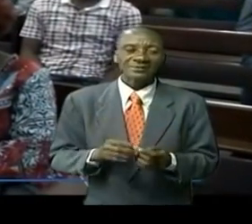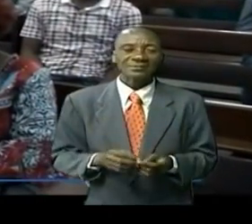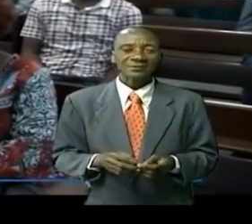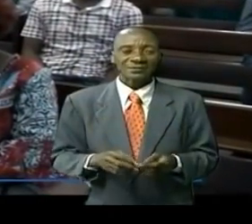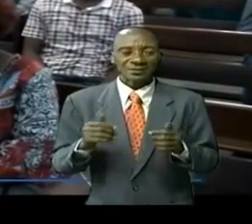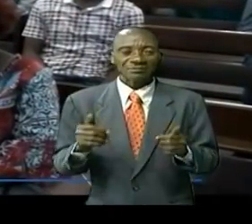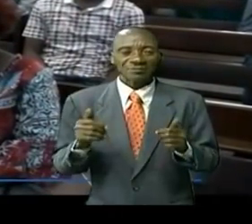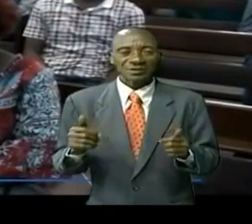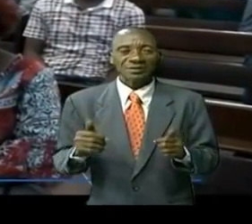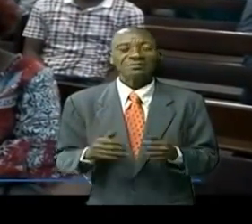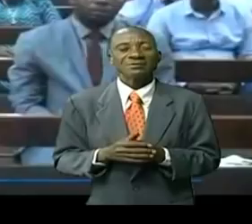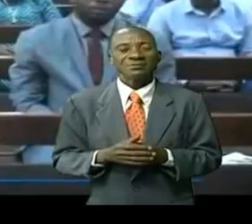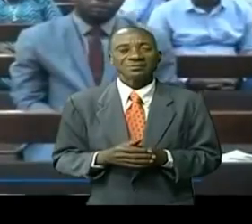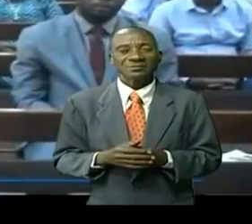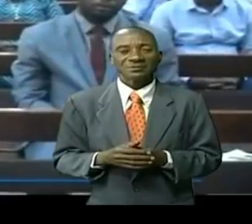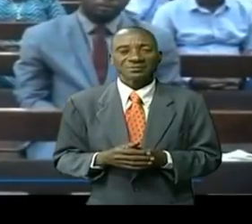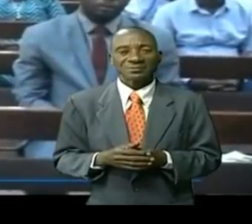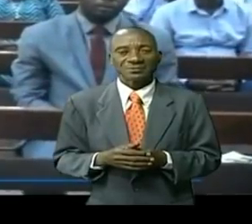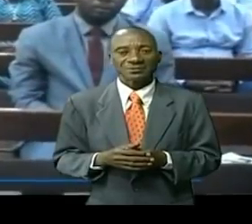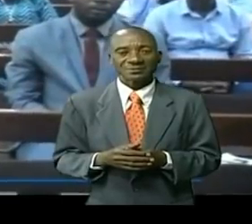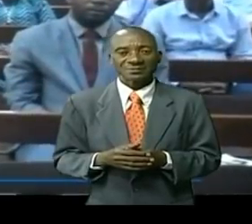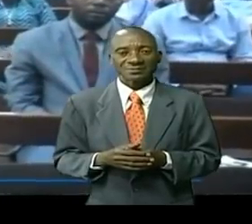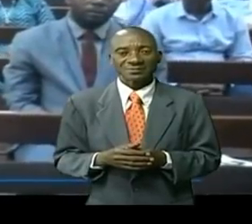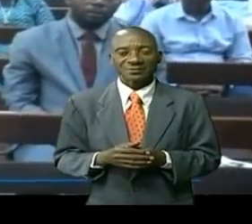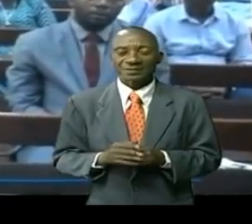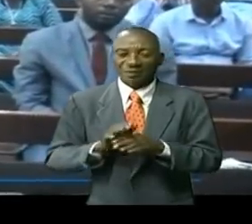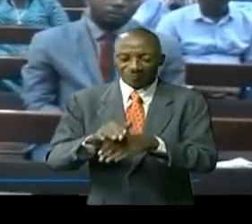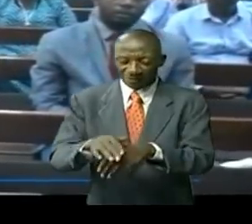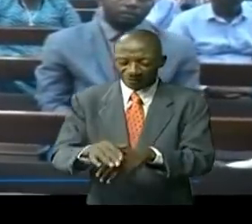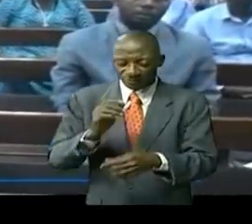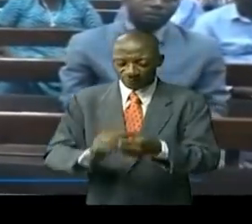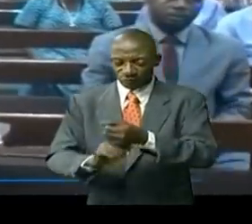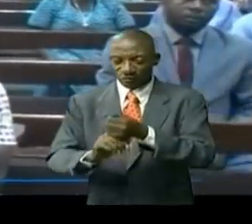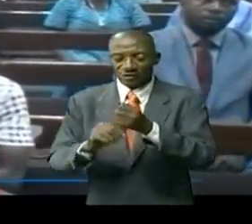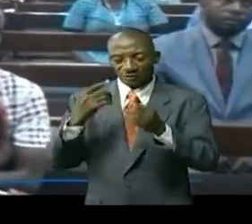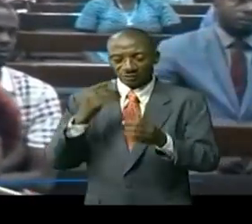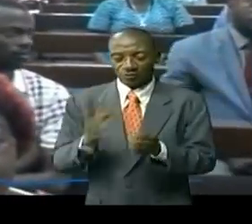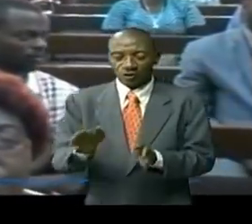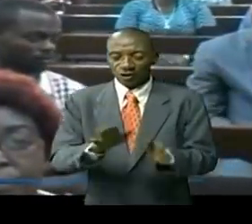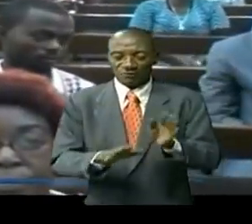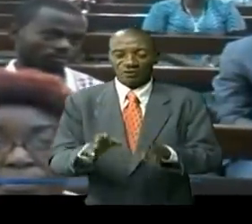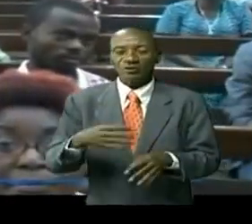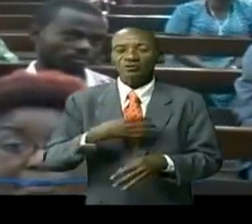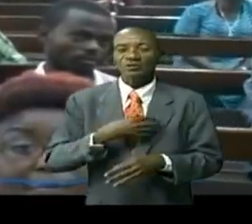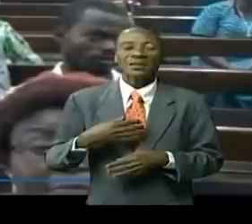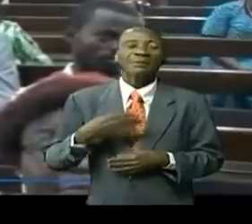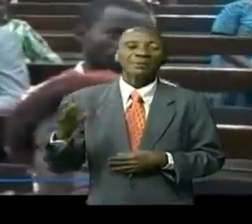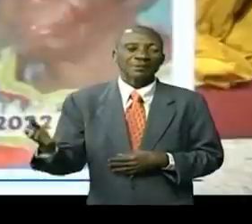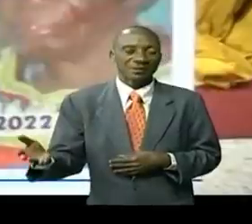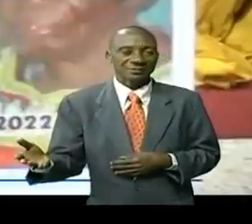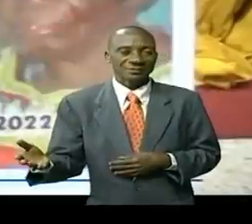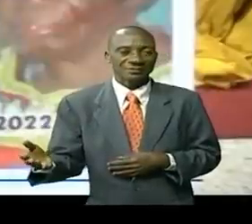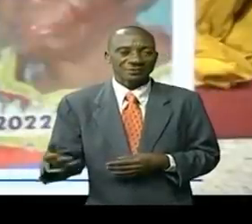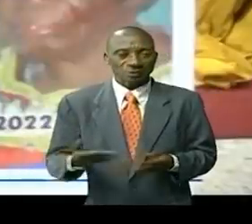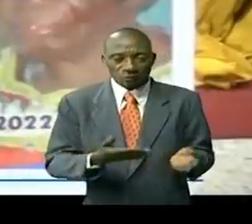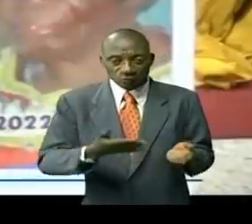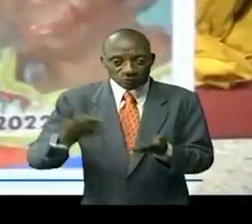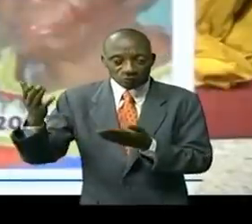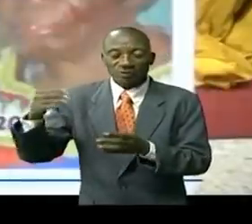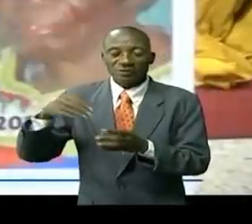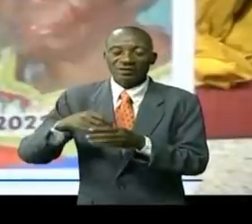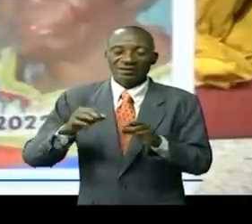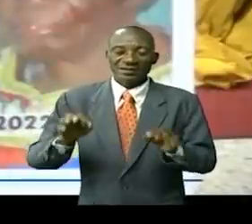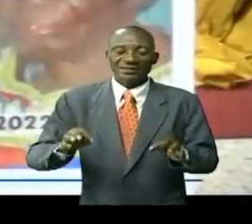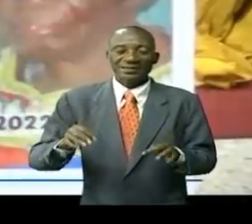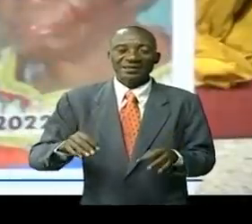pour leur implication favorisant l'inhumation paisible de sa défunte mère dans son territoire natal de Bénin, en proie